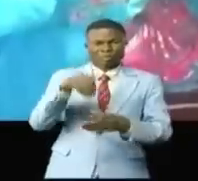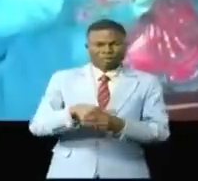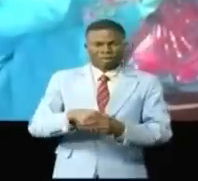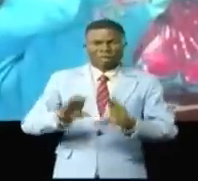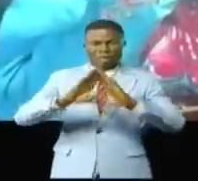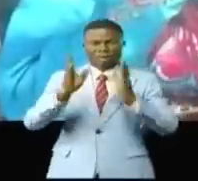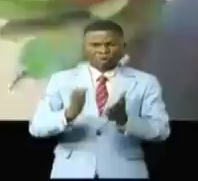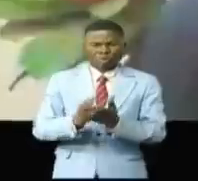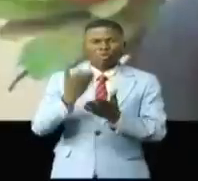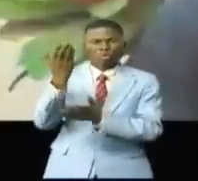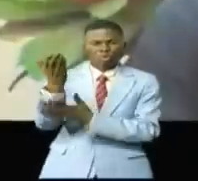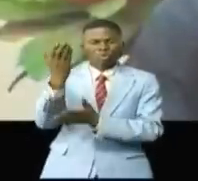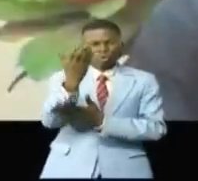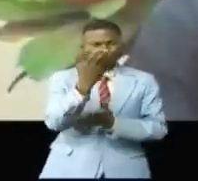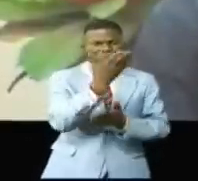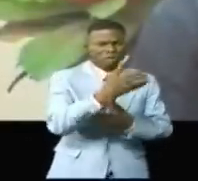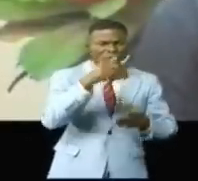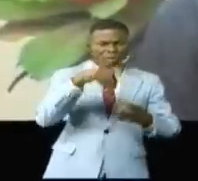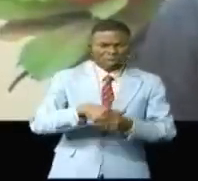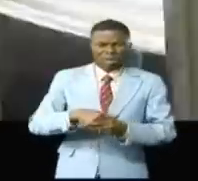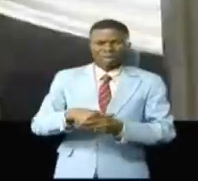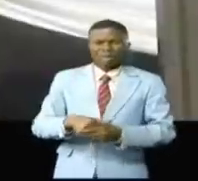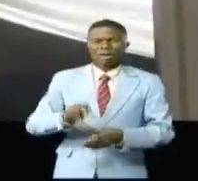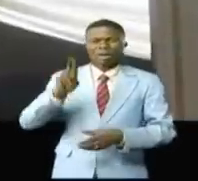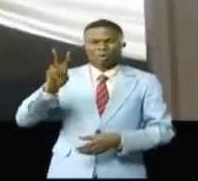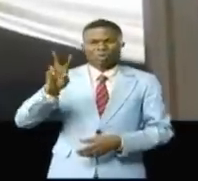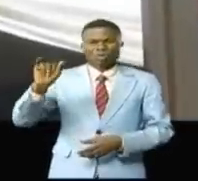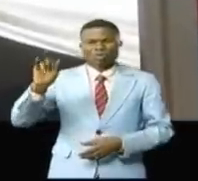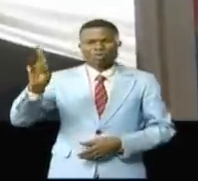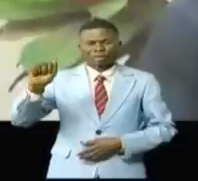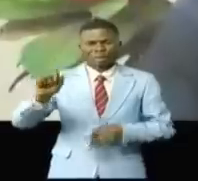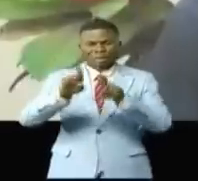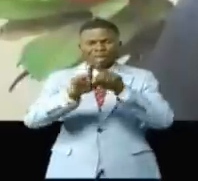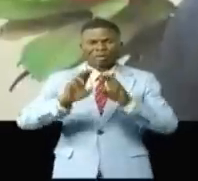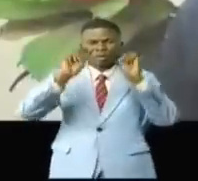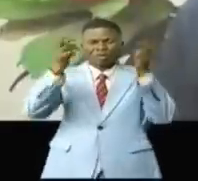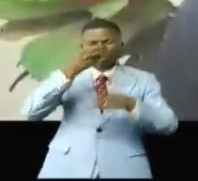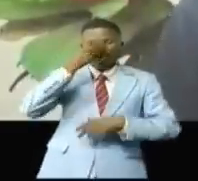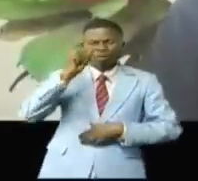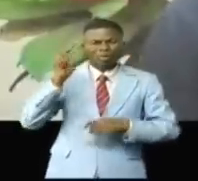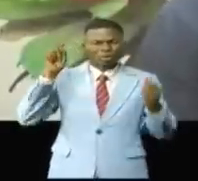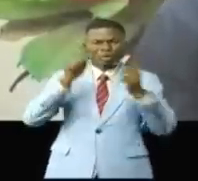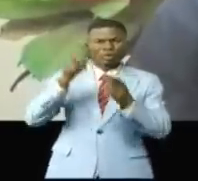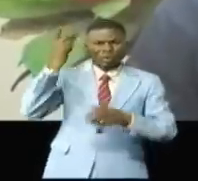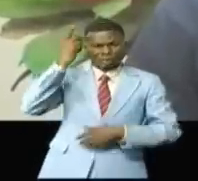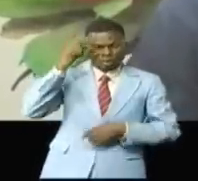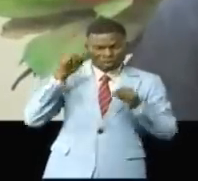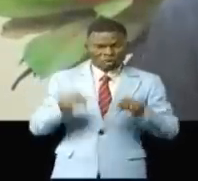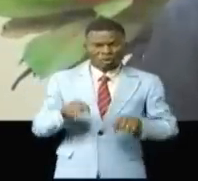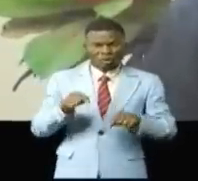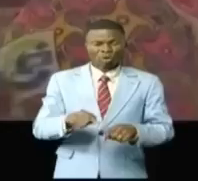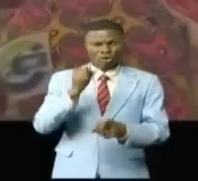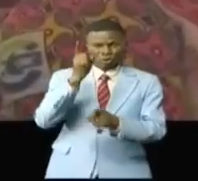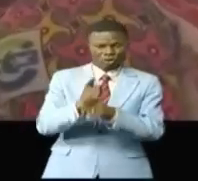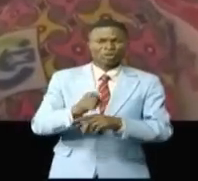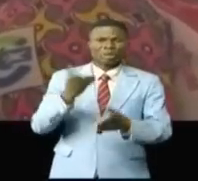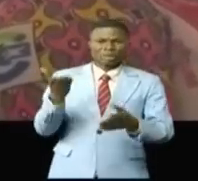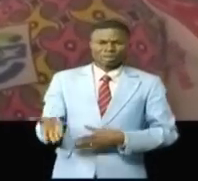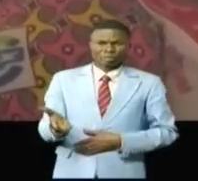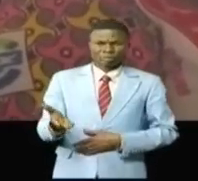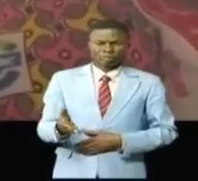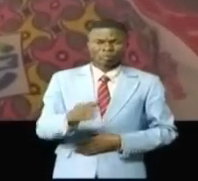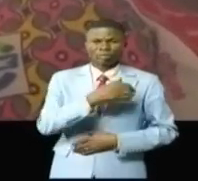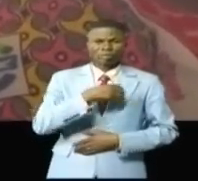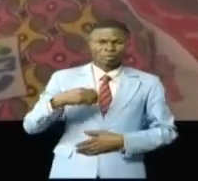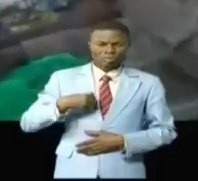les plaidoyers faits au niveau d'Uvira, au niveau de Bukavu jusqu'au niveau de Kinshasa. Et aujourd'hui, c'est effectif. Pour la